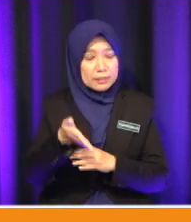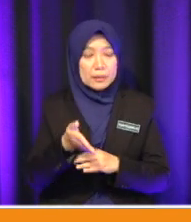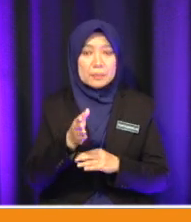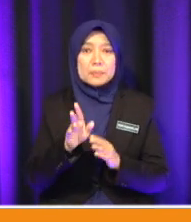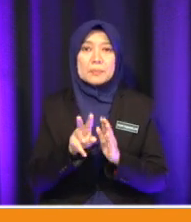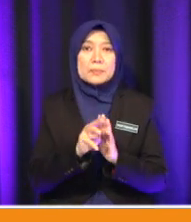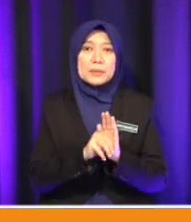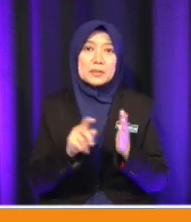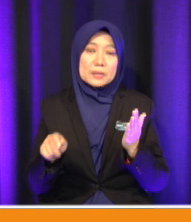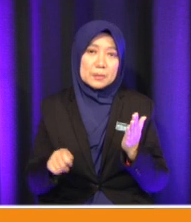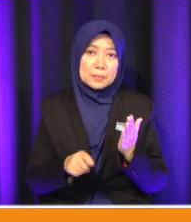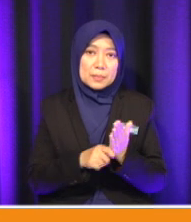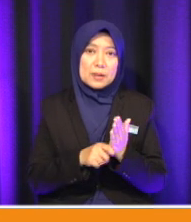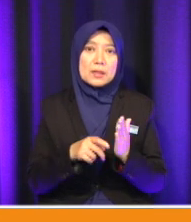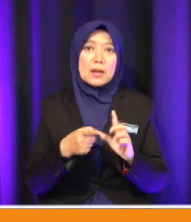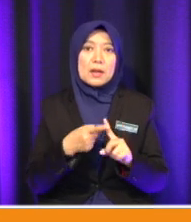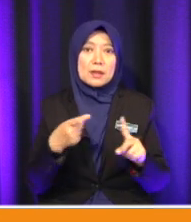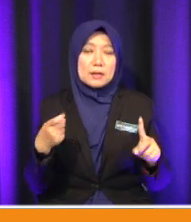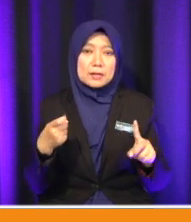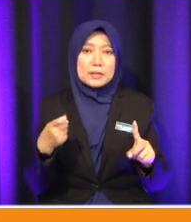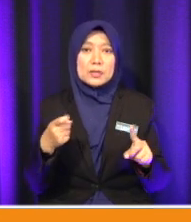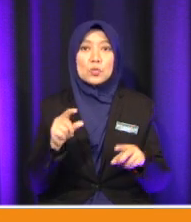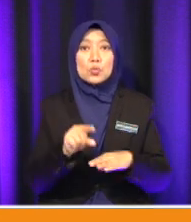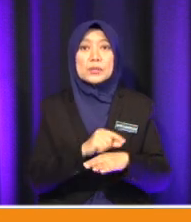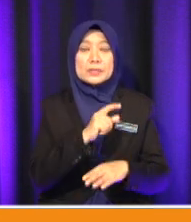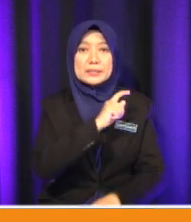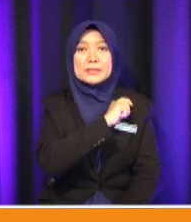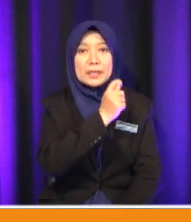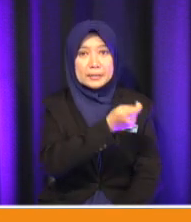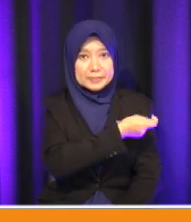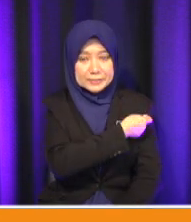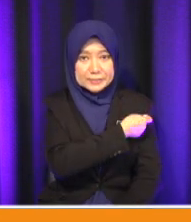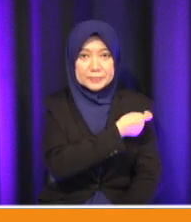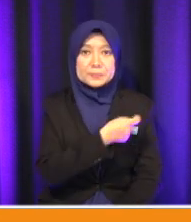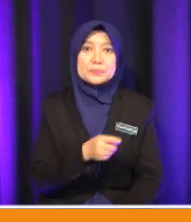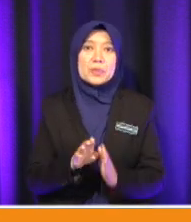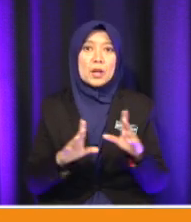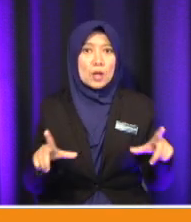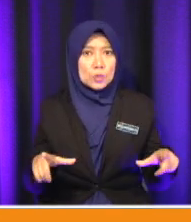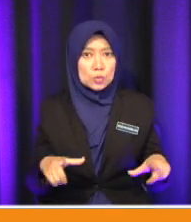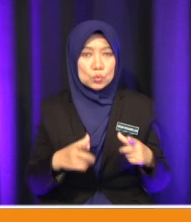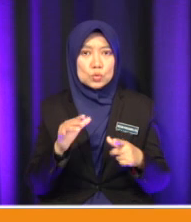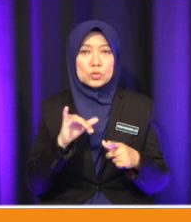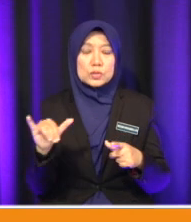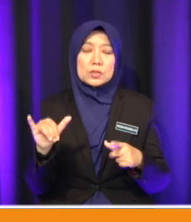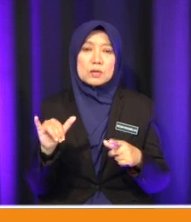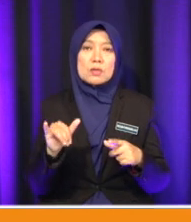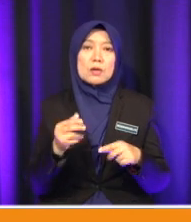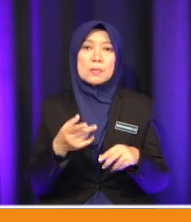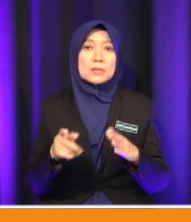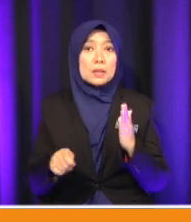peningkatan dari segi guna tenaga Oke seterusnya berlakunya peningkatan taraf hidup